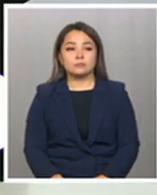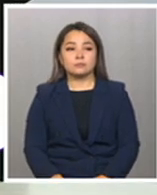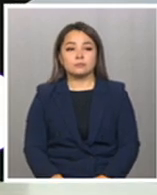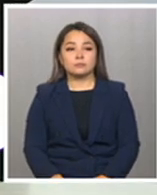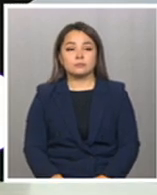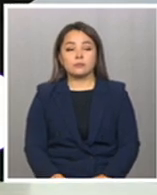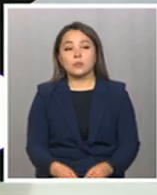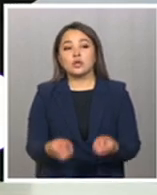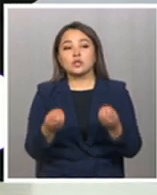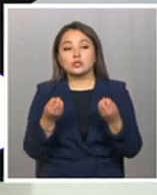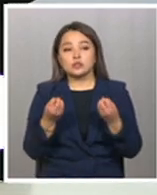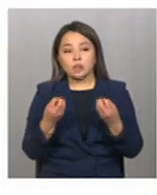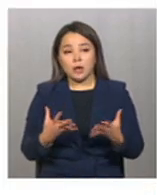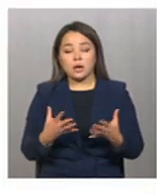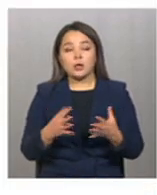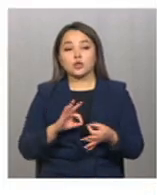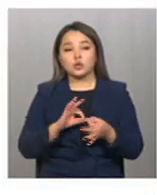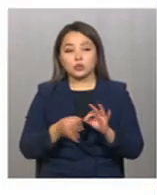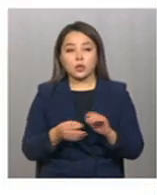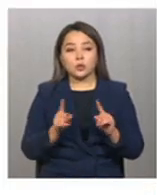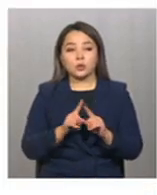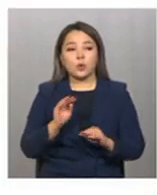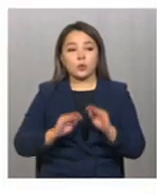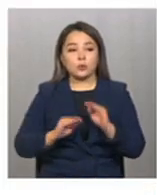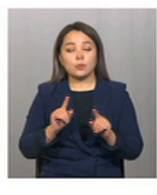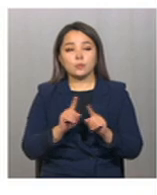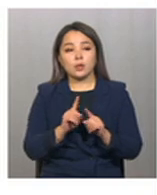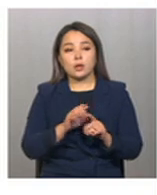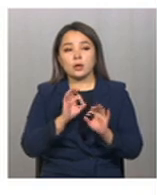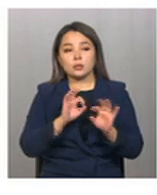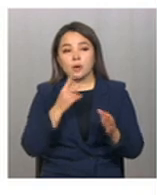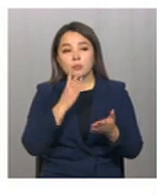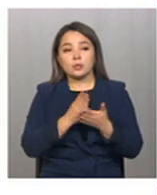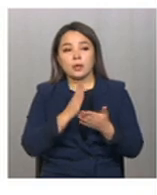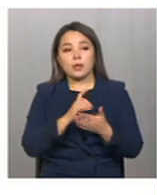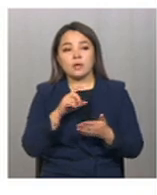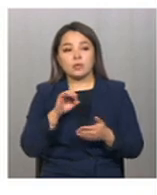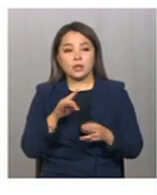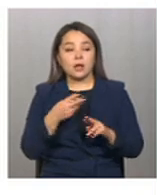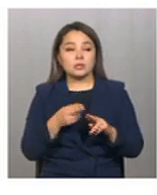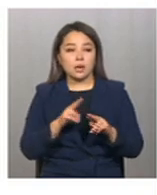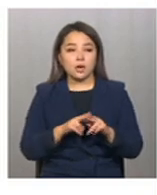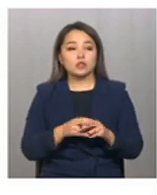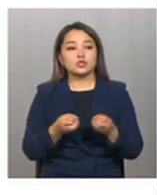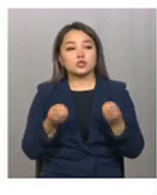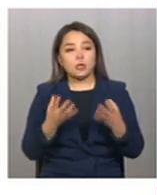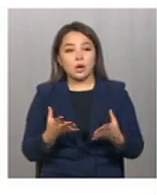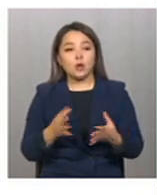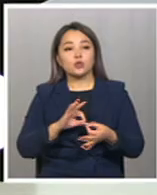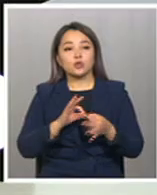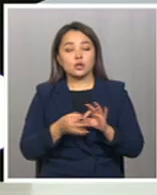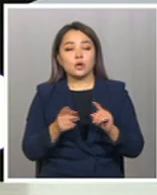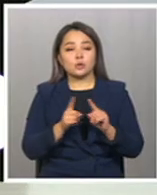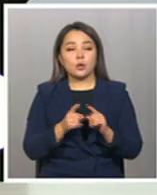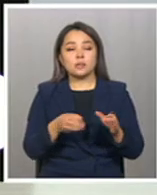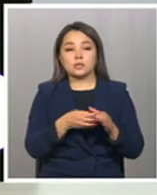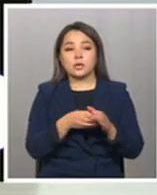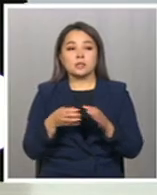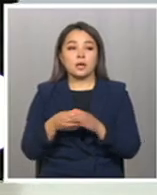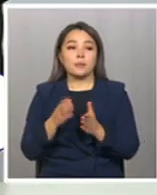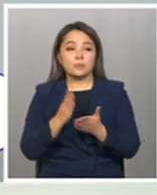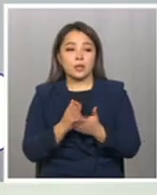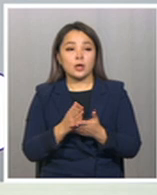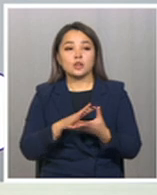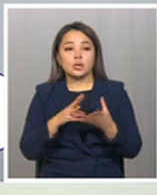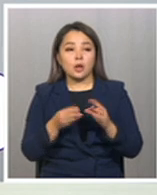Жай және күрделі эфирлердің құрылымына тоқталайық. Жалпы эфирлер жай және күрделі болып жіктеледі.